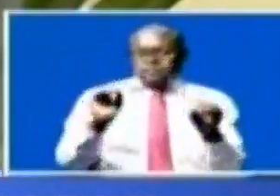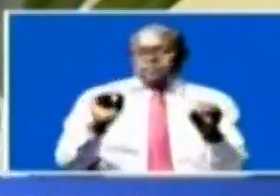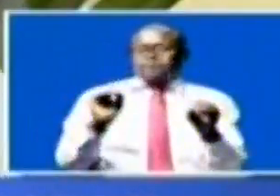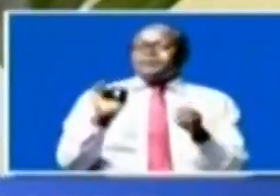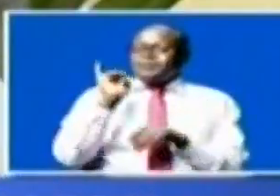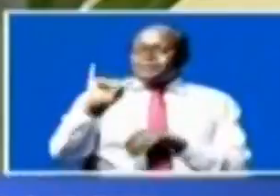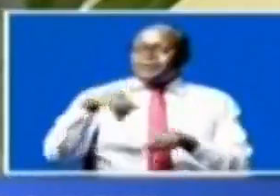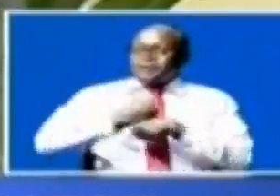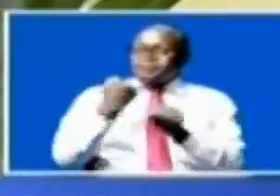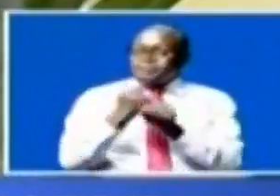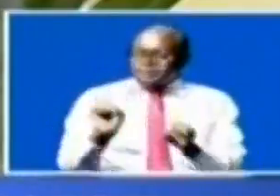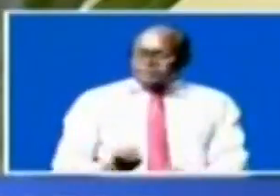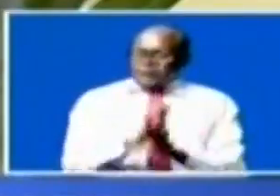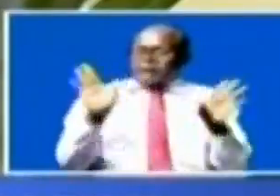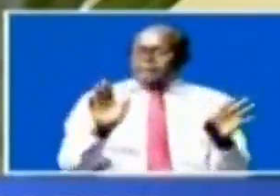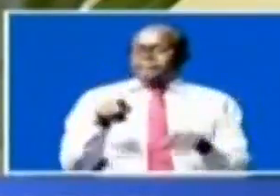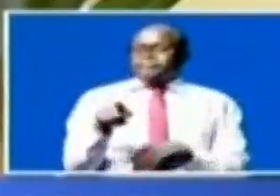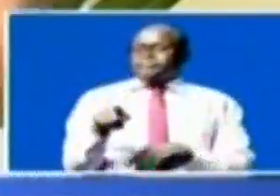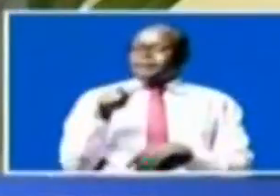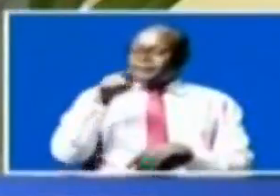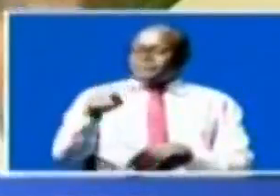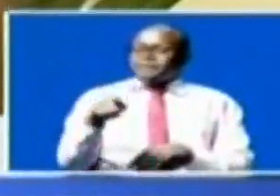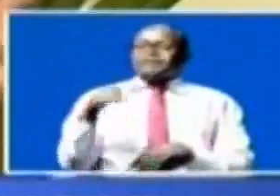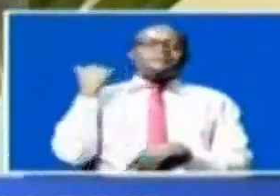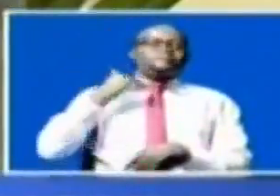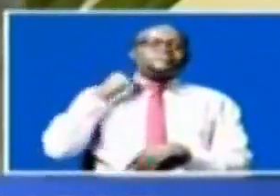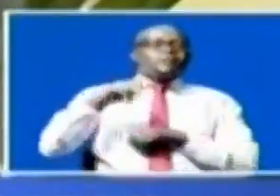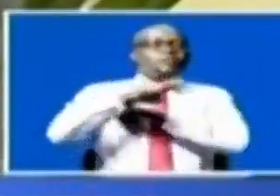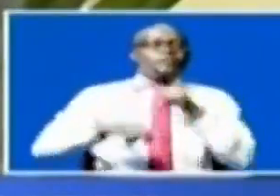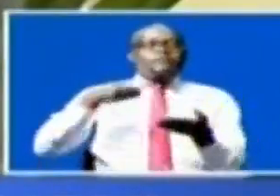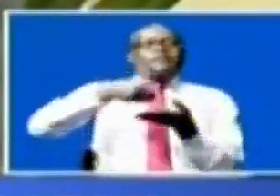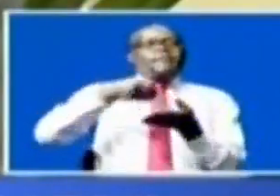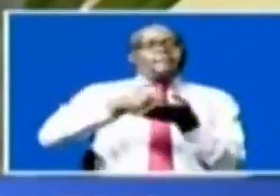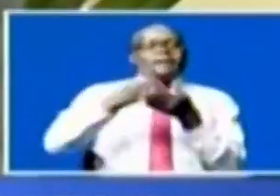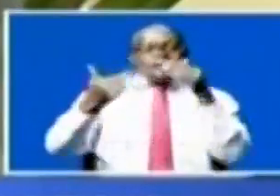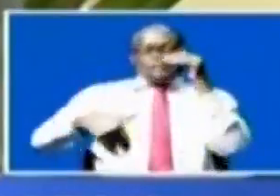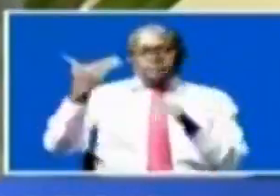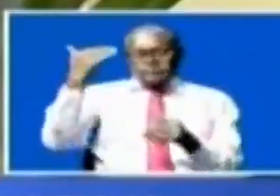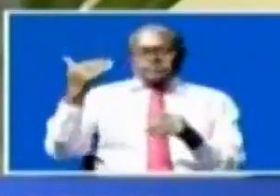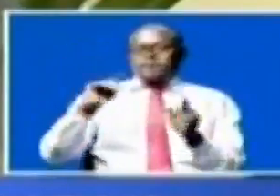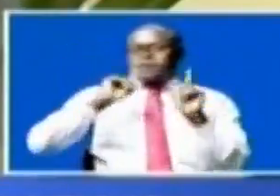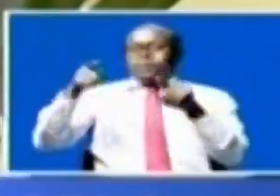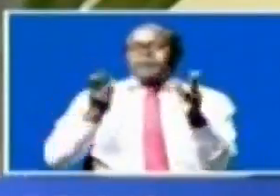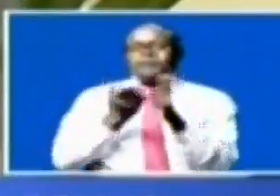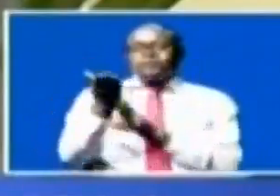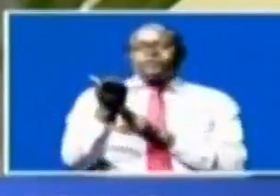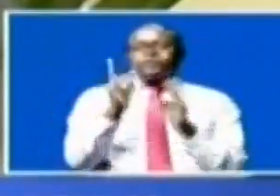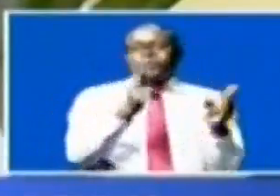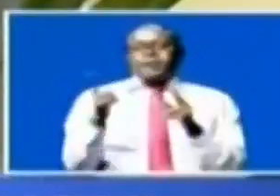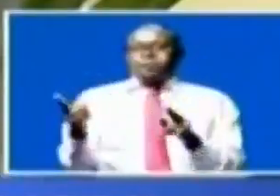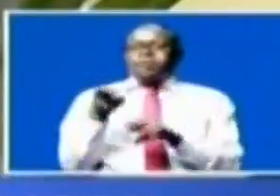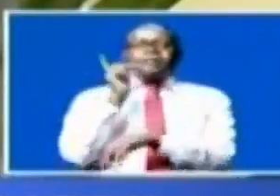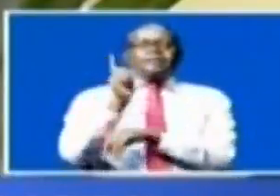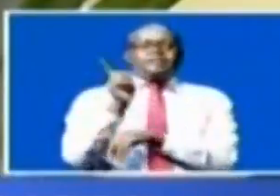that firmly on record? These are thieves who stole money at this university. They went through a normal